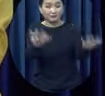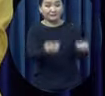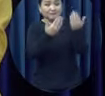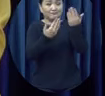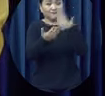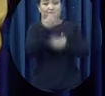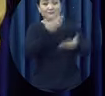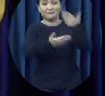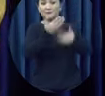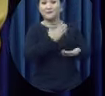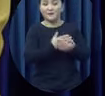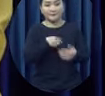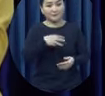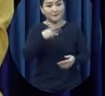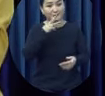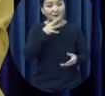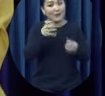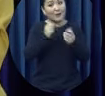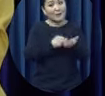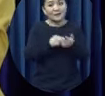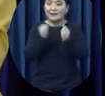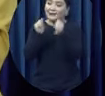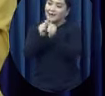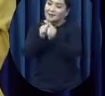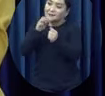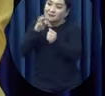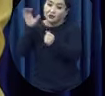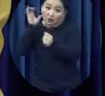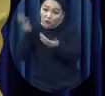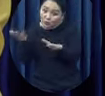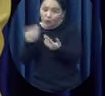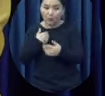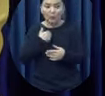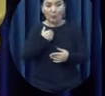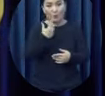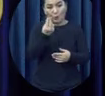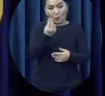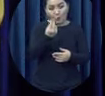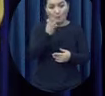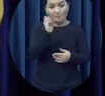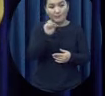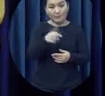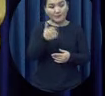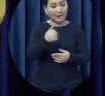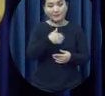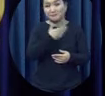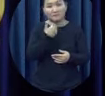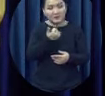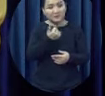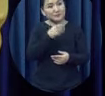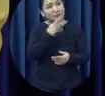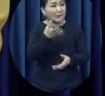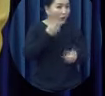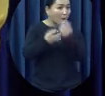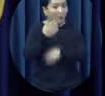болдог. Тэгэхээр мэдээлэл хэрэгтэй болохоор ихэвчлэн найз нөхдөөсөө ч юм уу тийм ээ эсвэл баталгаатай их үсрээс биш мэдээлэл авах юм бол илүү их